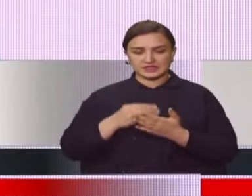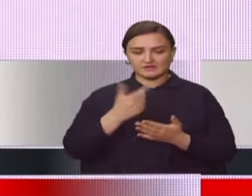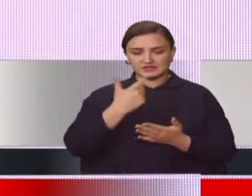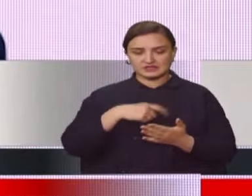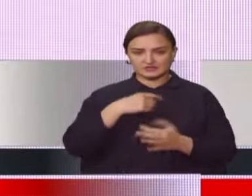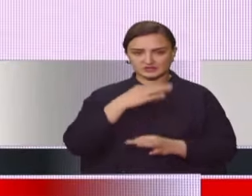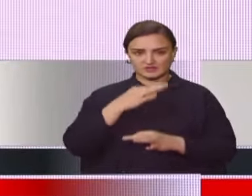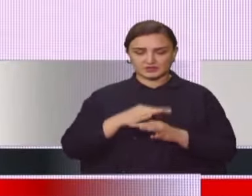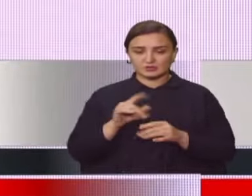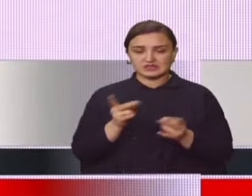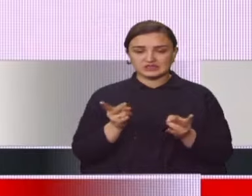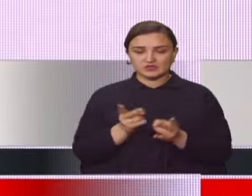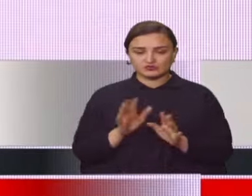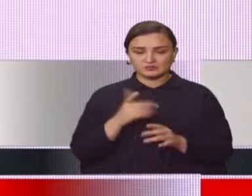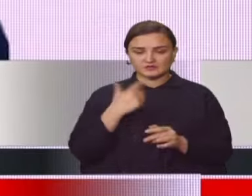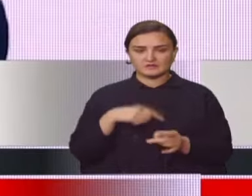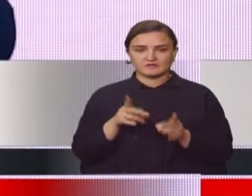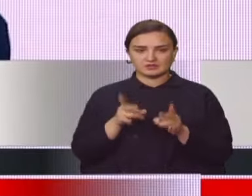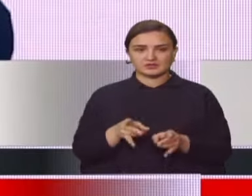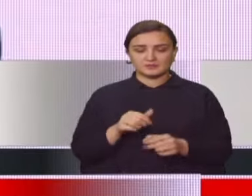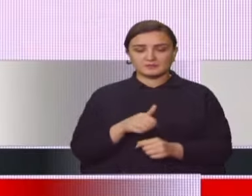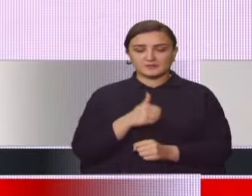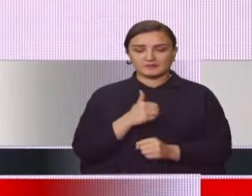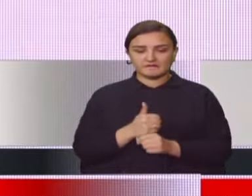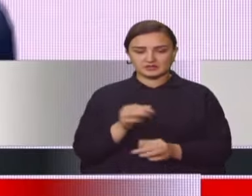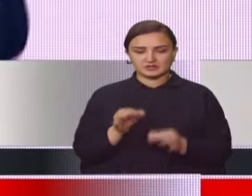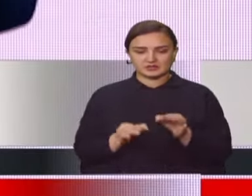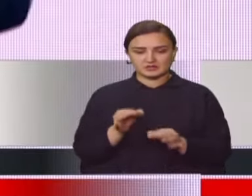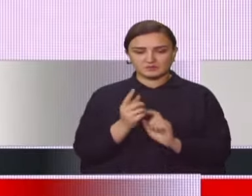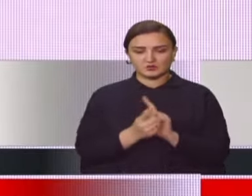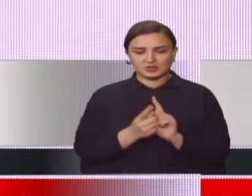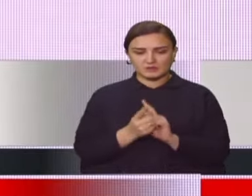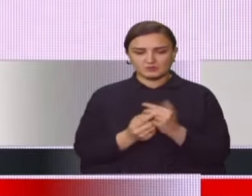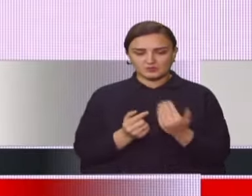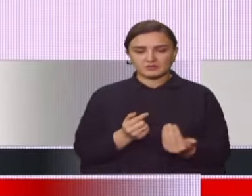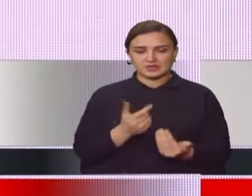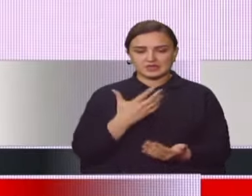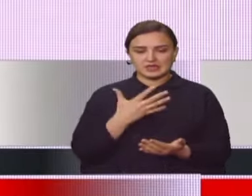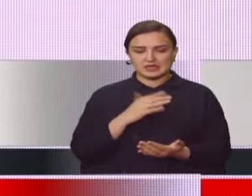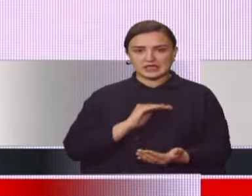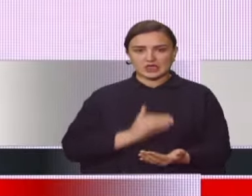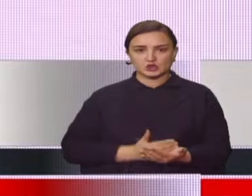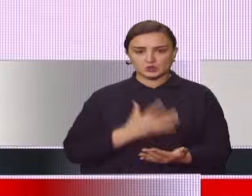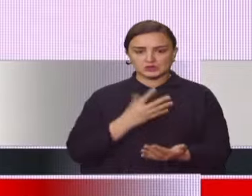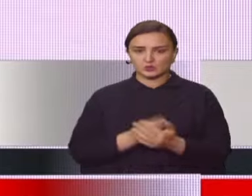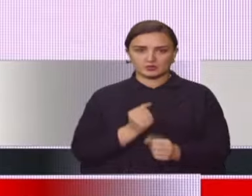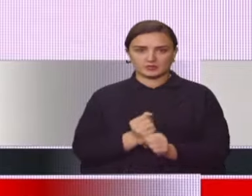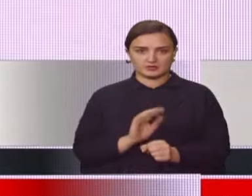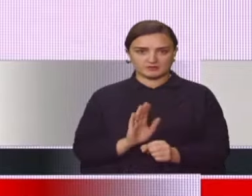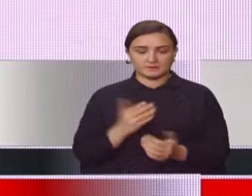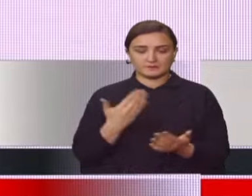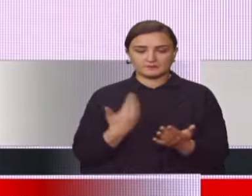ის ვალდებულები, რომელიც არ გჭირდება, რომელიც გვაზიანებს და მთავარი სასამართლო რეფორმა, საკერო საკუთრება და შემდეგ არ გავაკეთეთ.